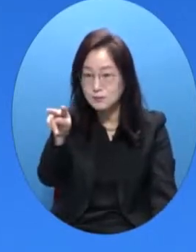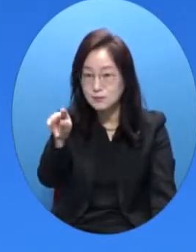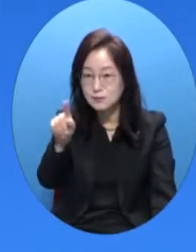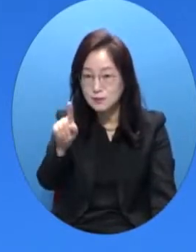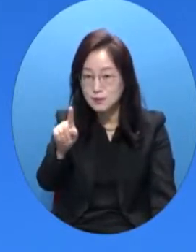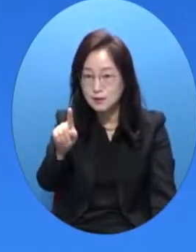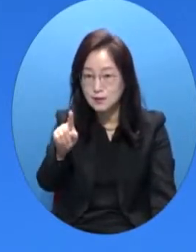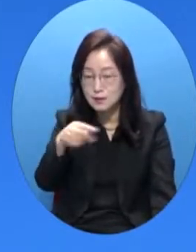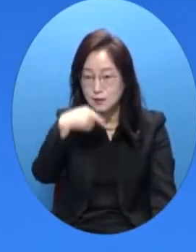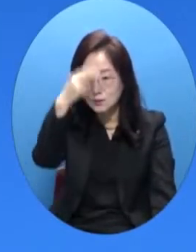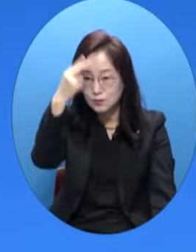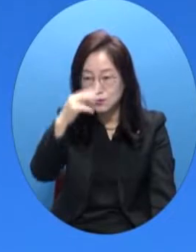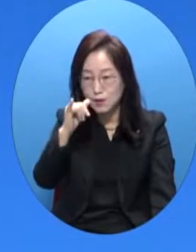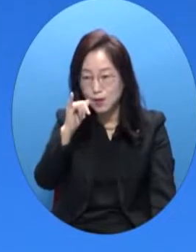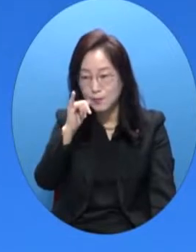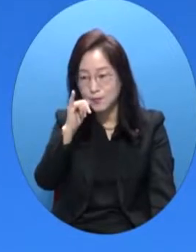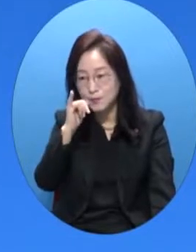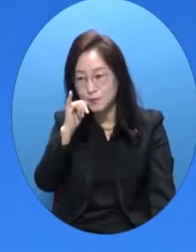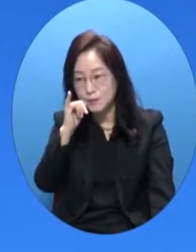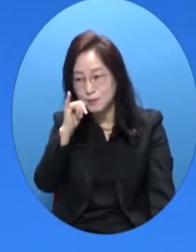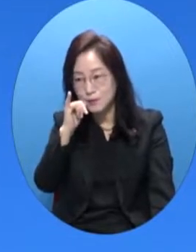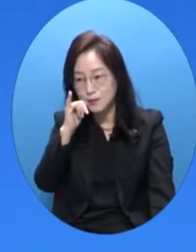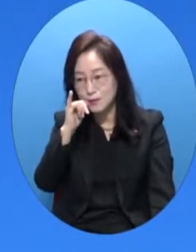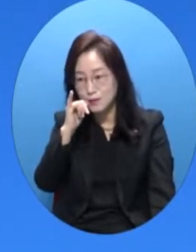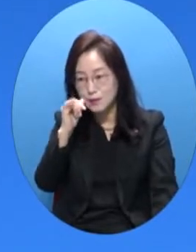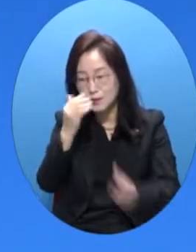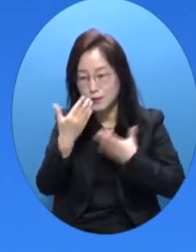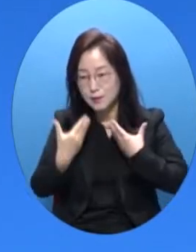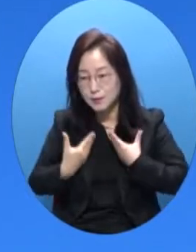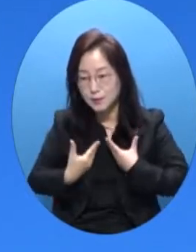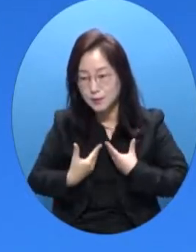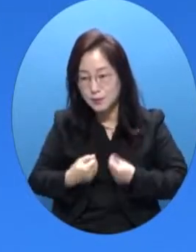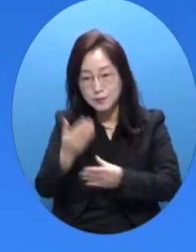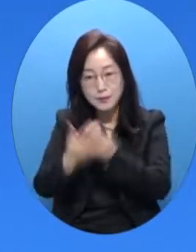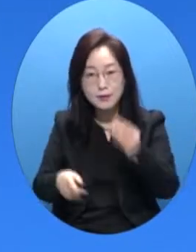알코올 중독이라는 것에 빠져서 그냥 주저앉아 있는 사람들,